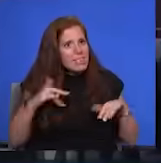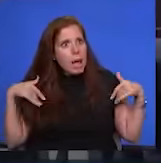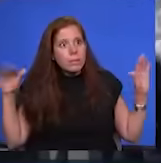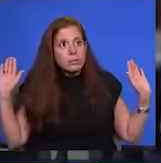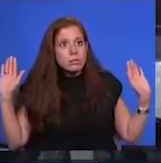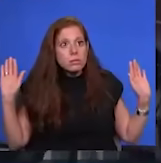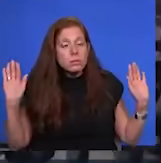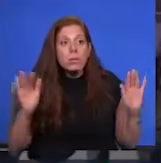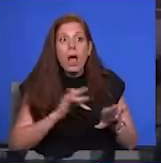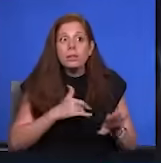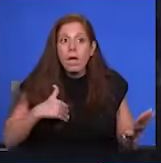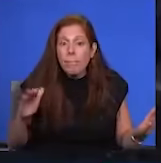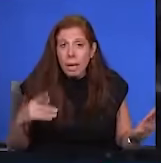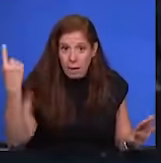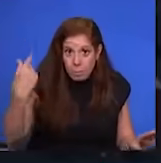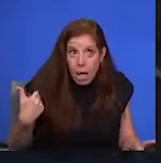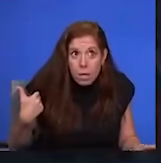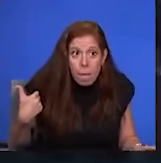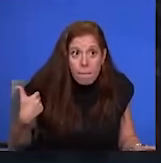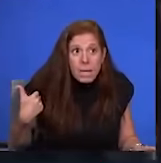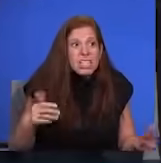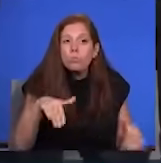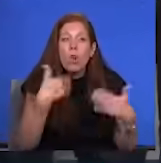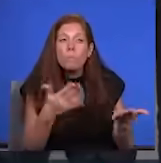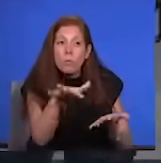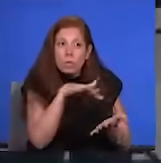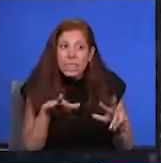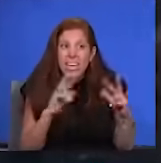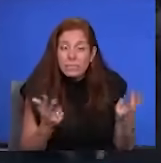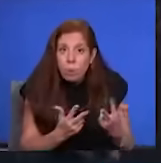אל תיגע בי. אני לא מוכן, אתה מהם? זה שאתם לא נותנים לנו להיות בשטח ציבורי?